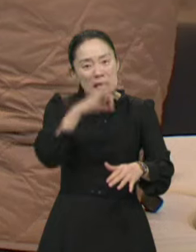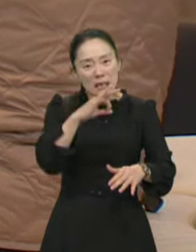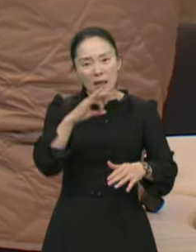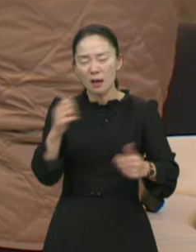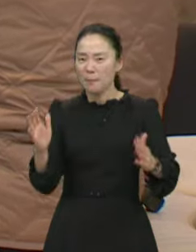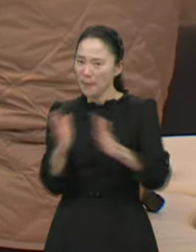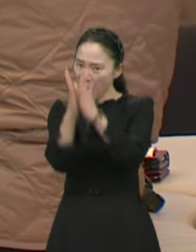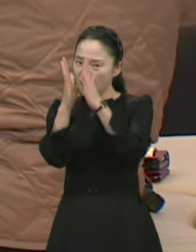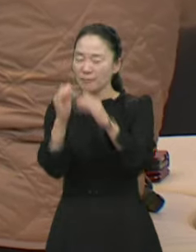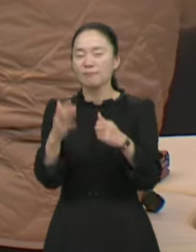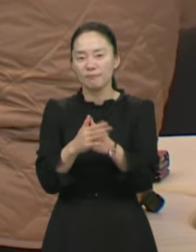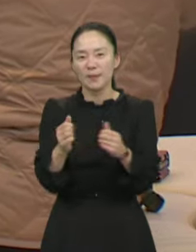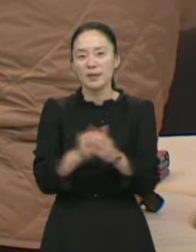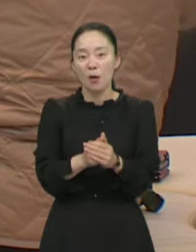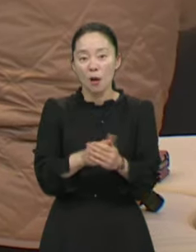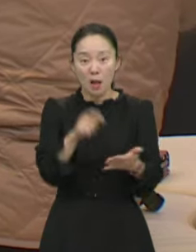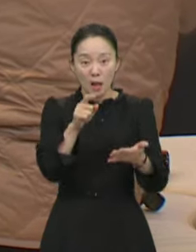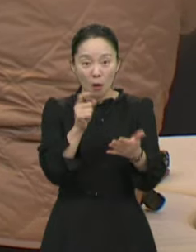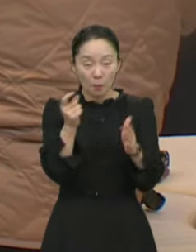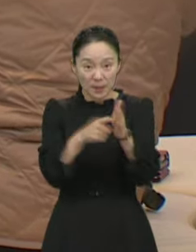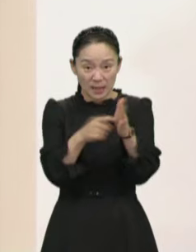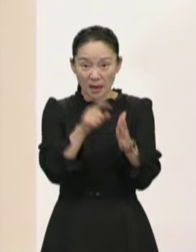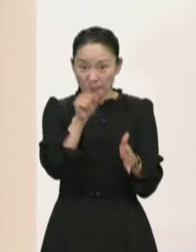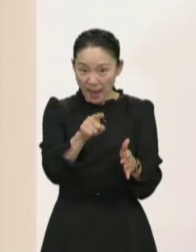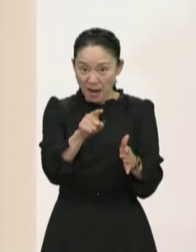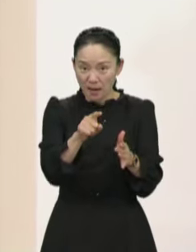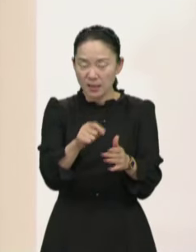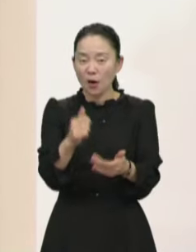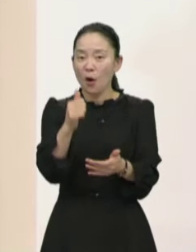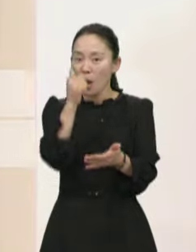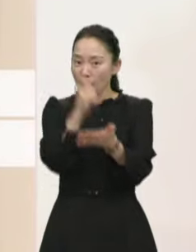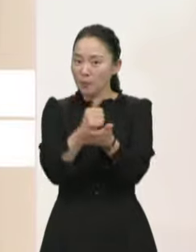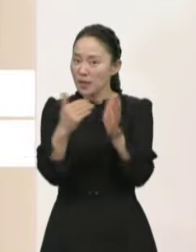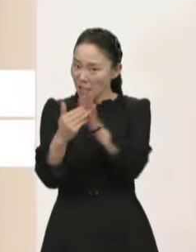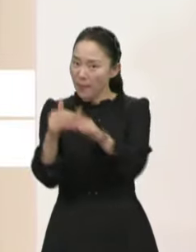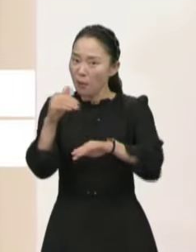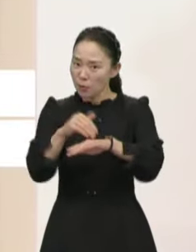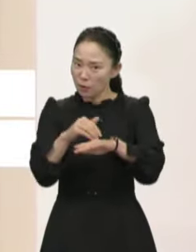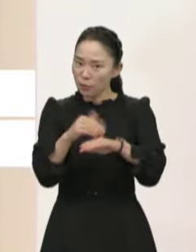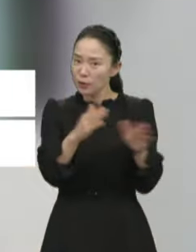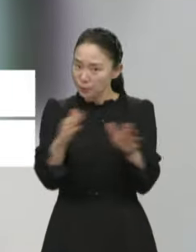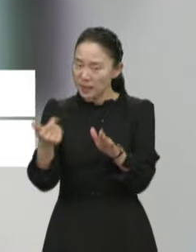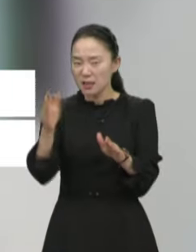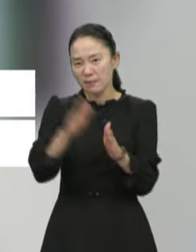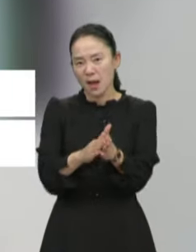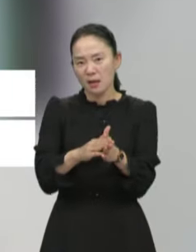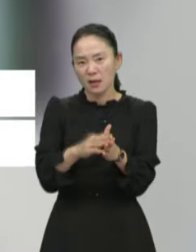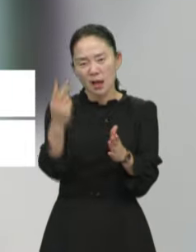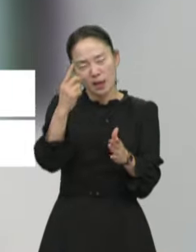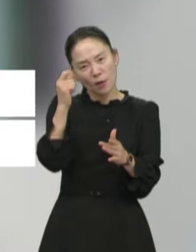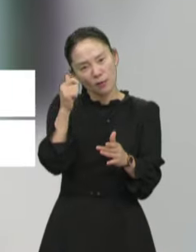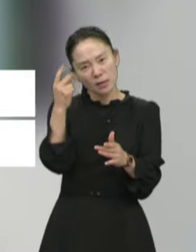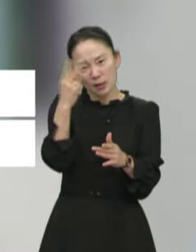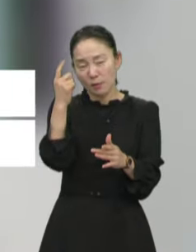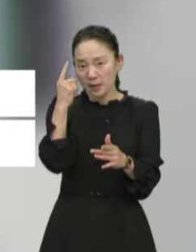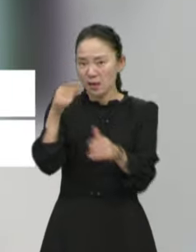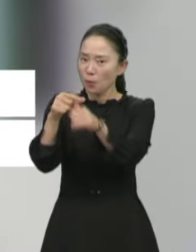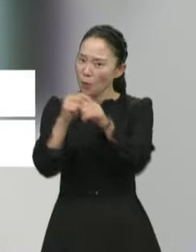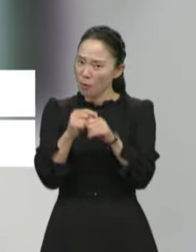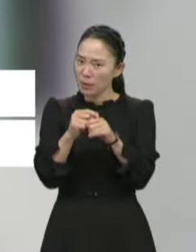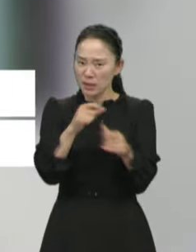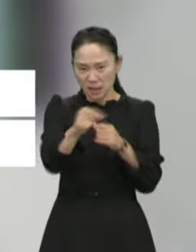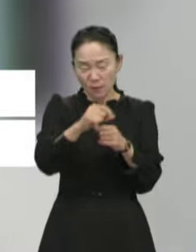부분이죠. 비상벨 설치와 범죄 예방 훈련 등 대책이 마련되고 있지만 청원경찰 고용 등은 지점별 자율에 맡기고